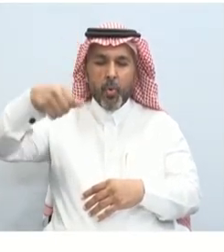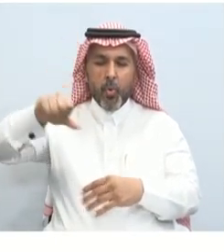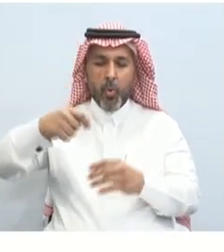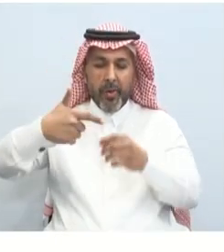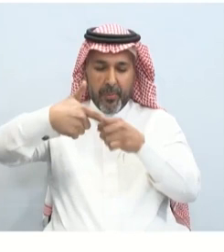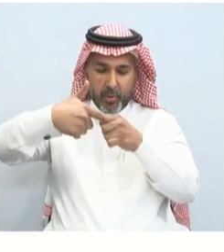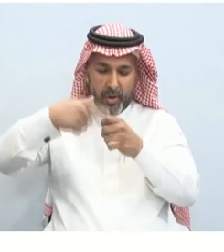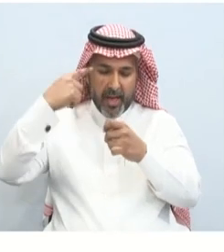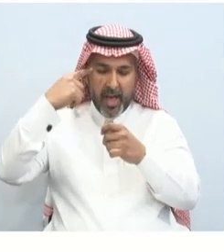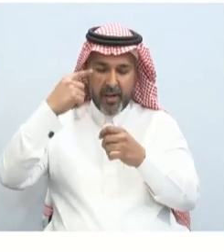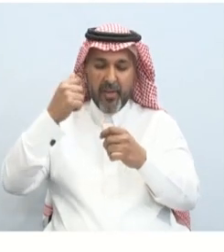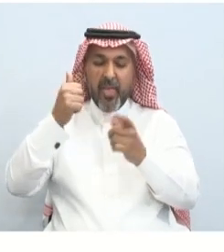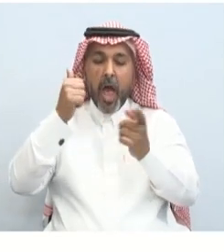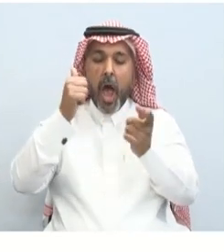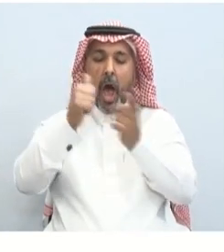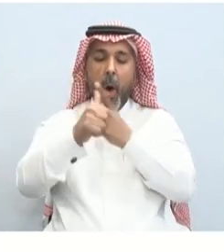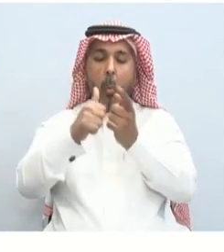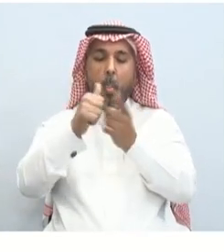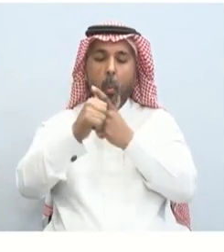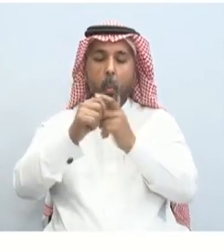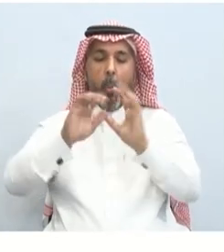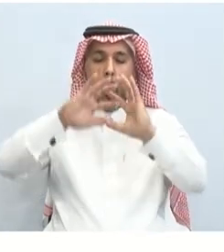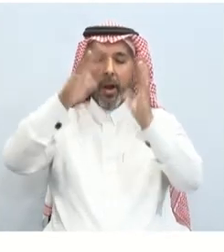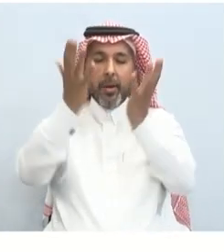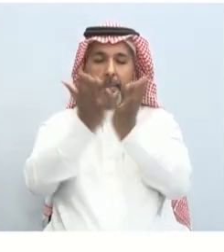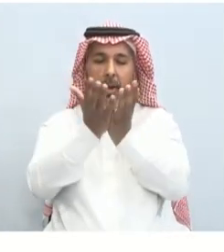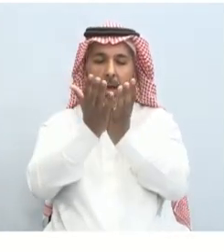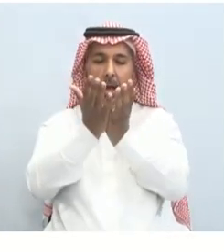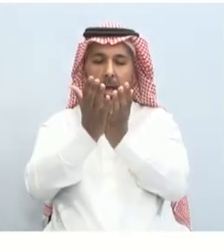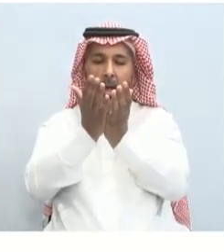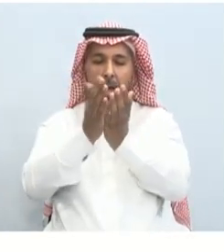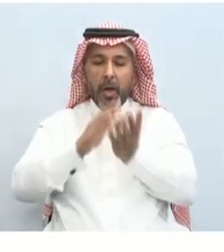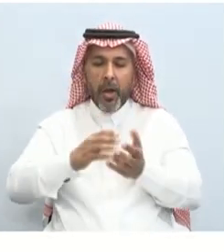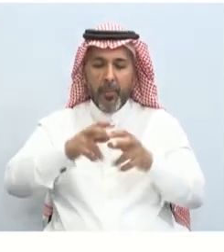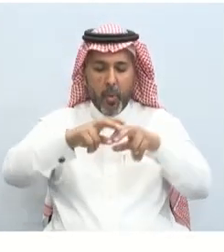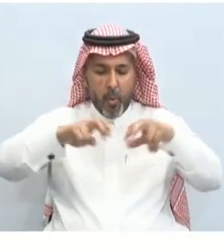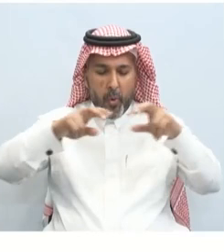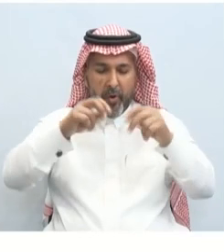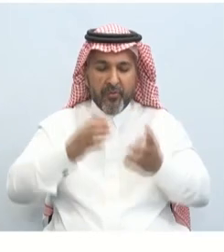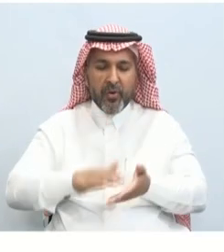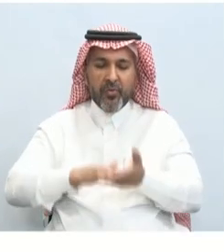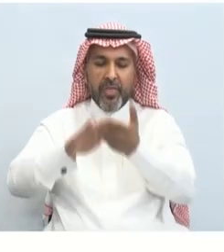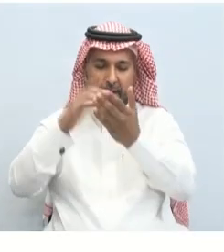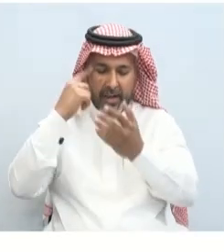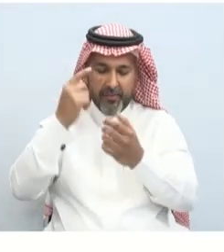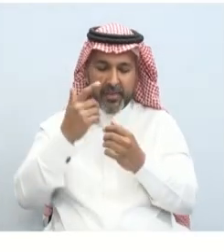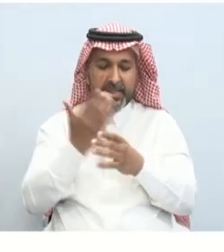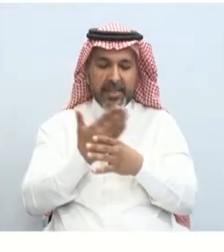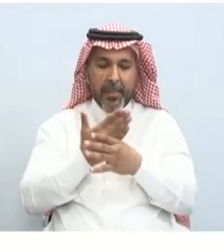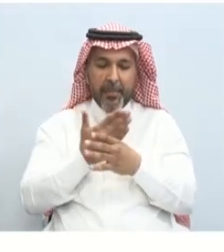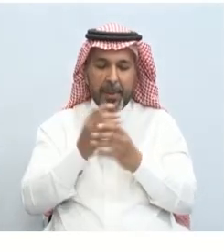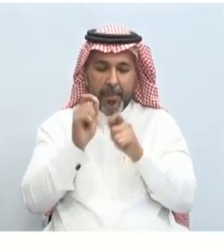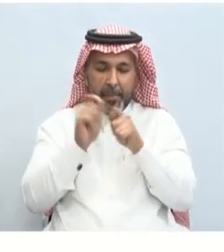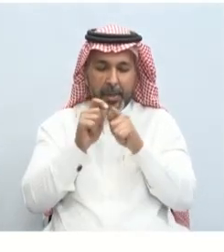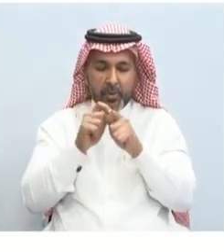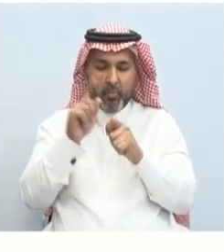ضخ البترول وتكريره نظرا لان مجموع مجموعه الالات متنوعه وتعتمد على المعرفه